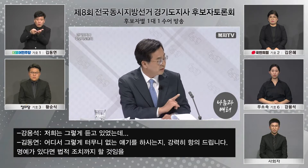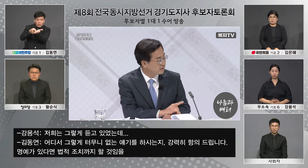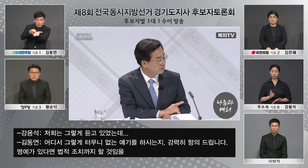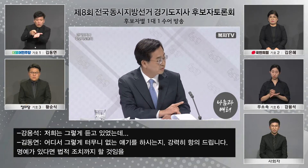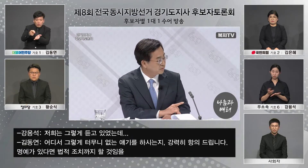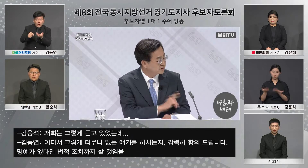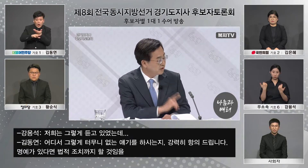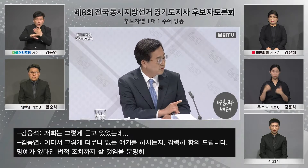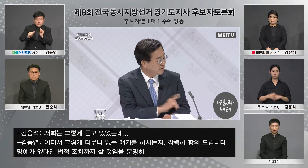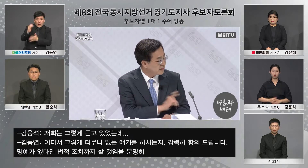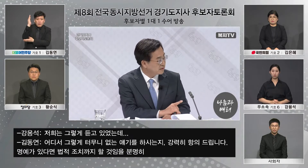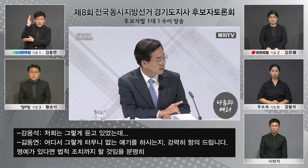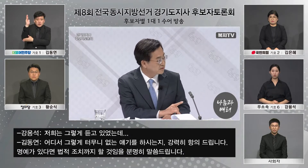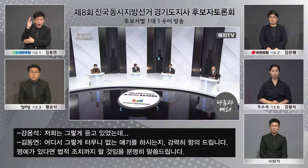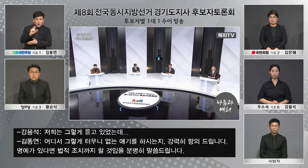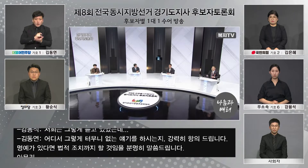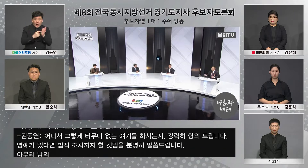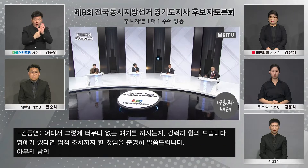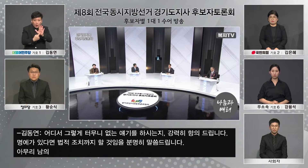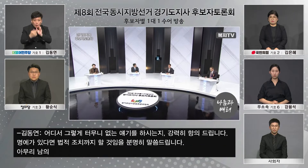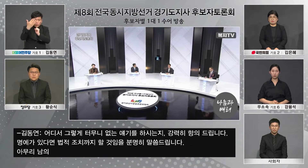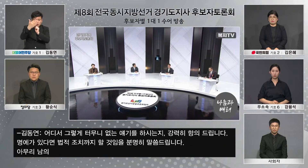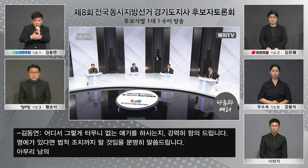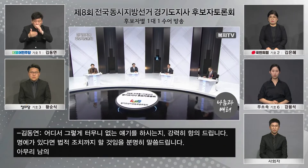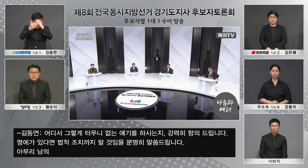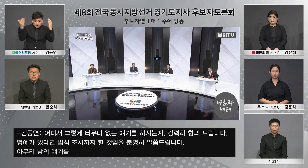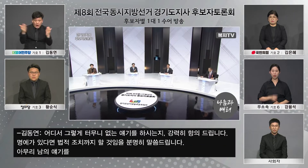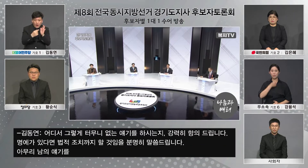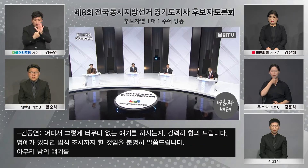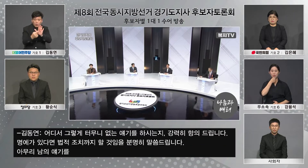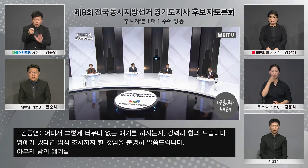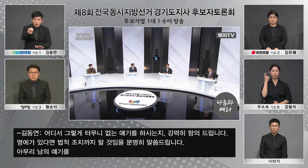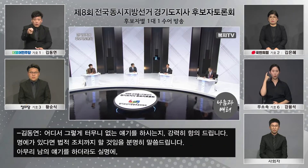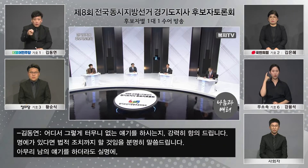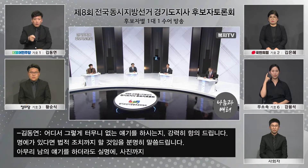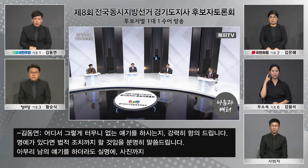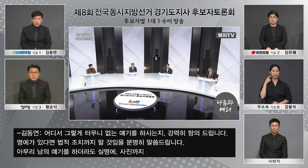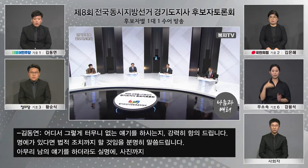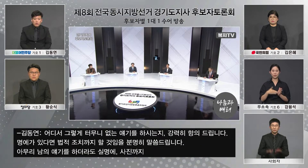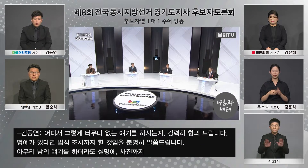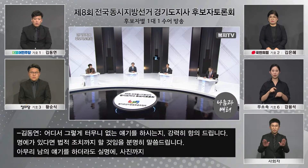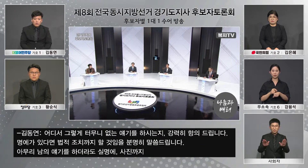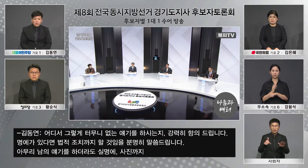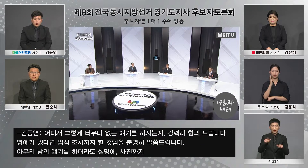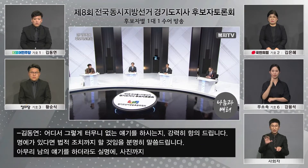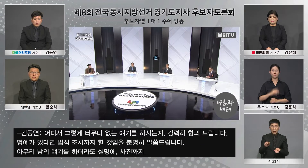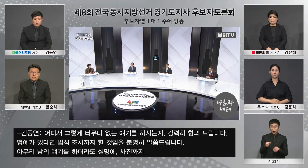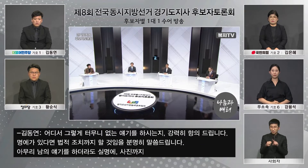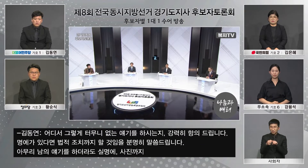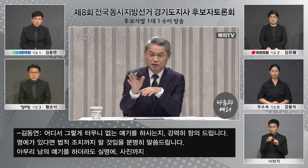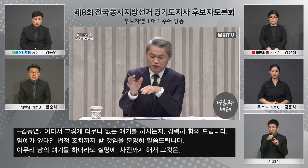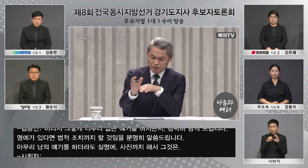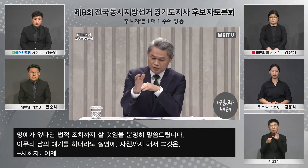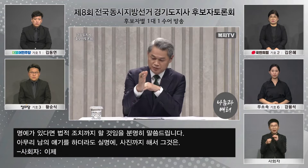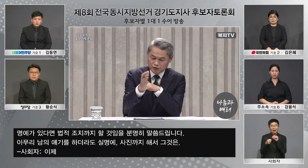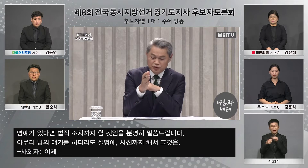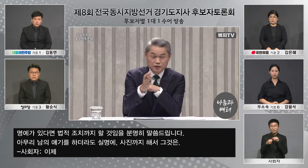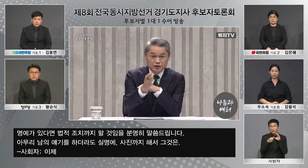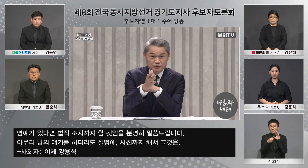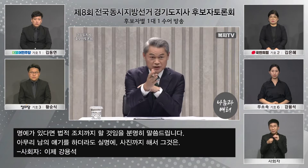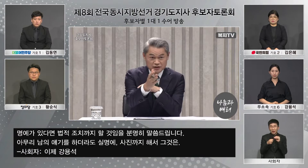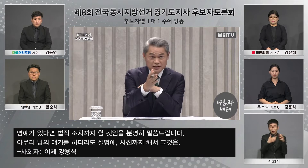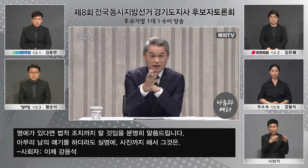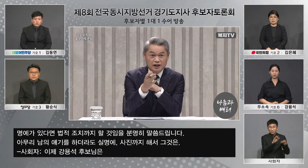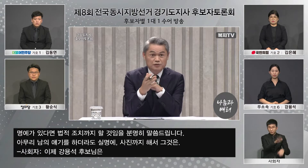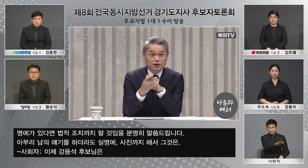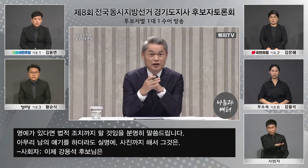남의 얘기를 하더라도 실명의 사진까지 해가지고요. 그것은 자, 아주 이제 강영석 비열한 후보님은 마이크가 꺼졌습니다. 마이크가 꺼졌고요. 김동연